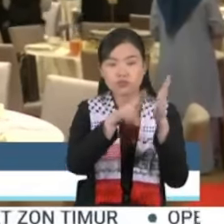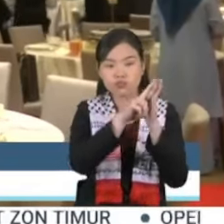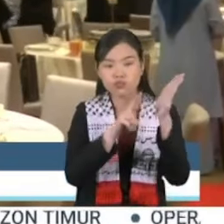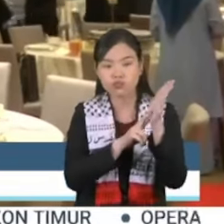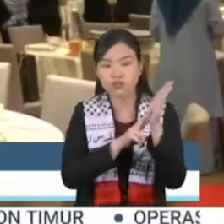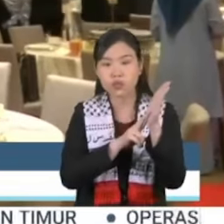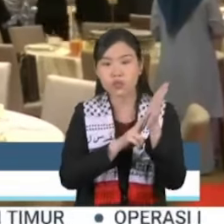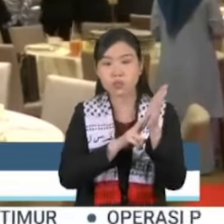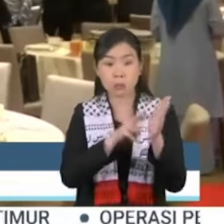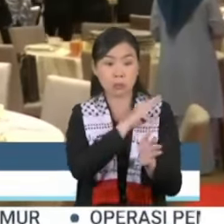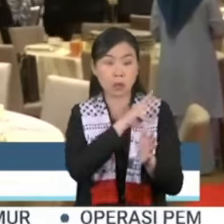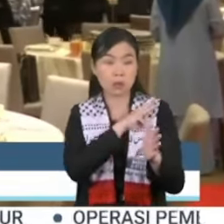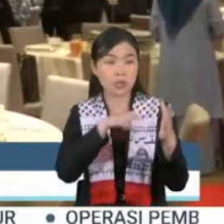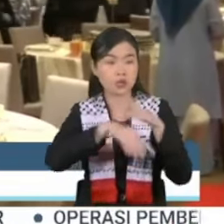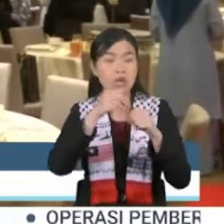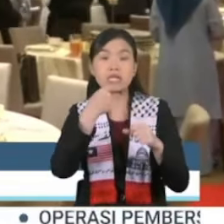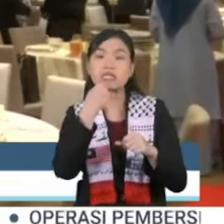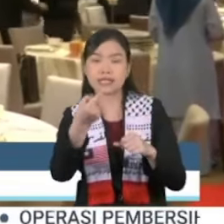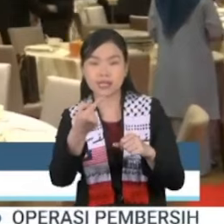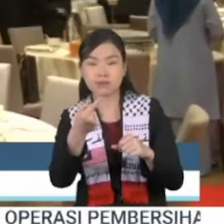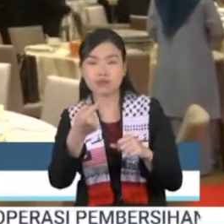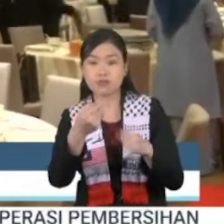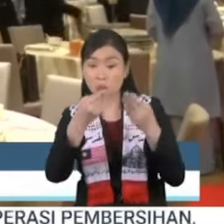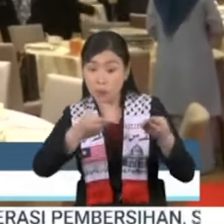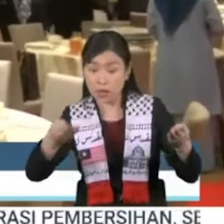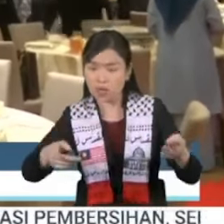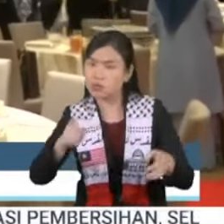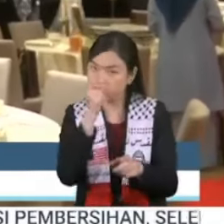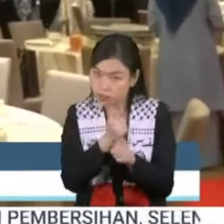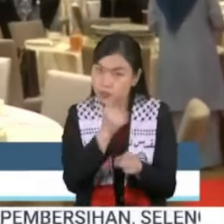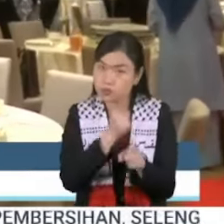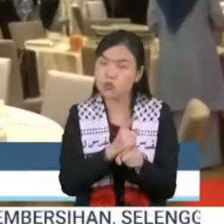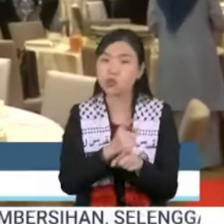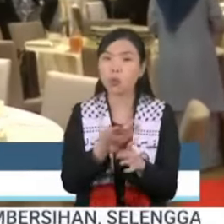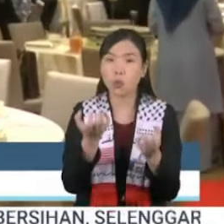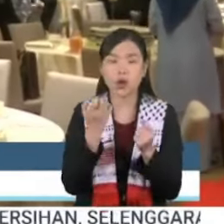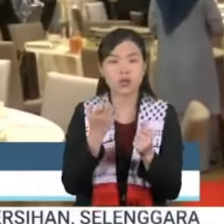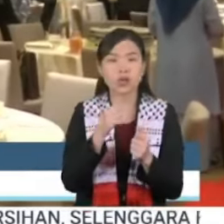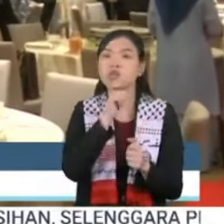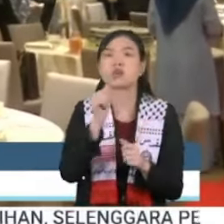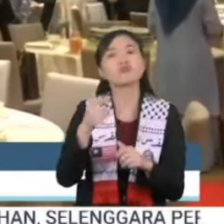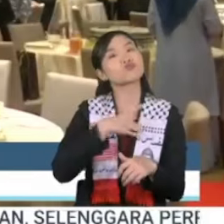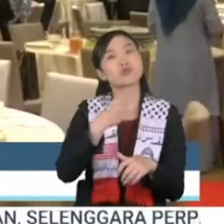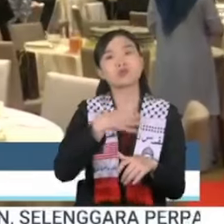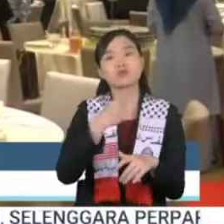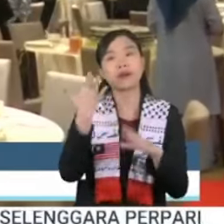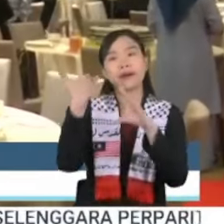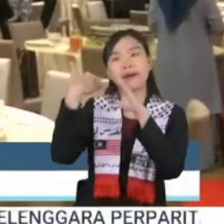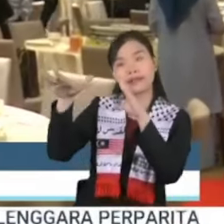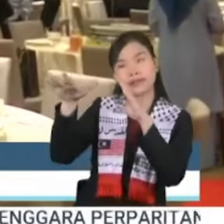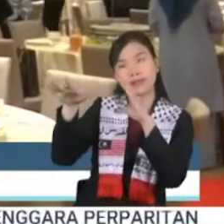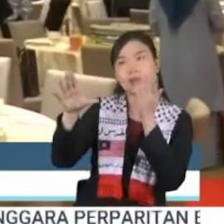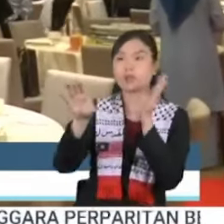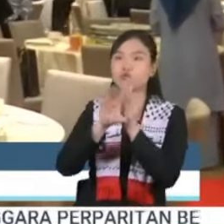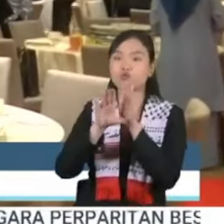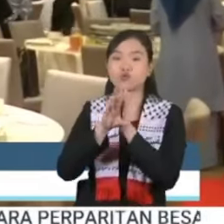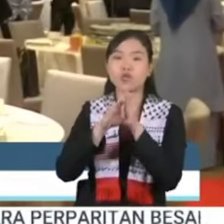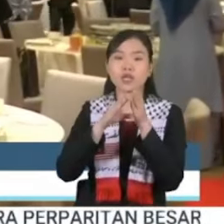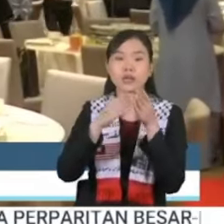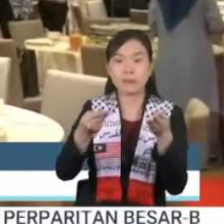Luar supaya barangnya adalah barang yang mereka perlukan di Palestin. Kita tak boleh hantar produk bahkan hari tok